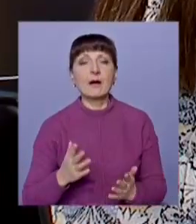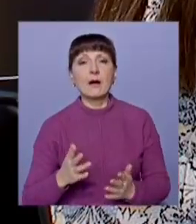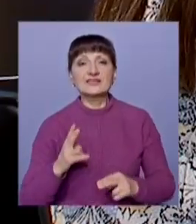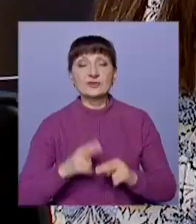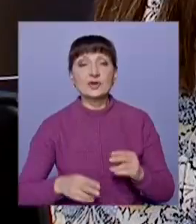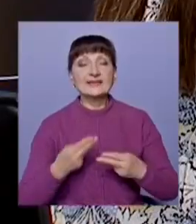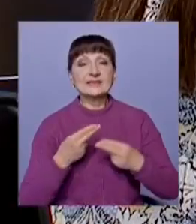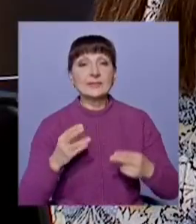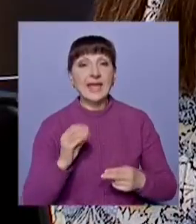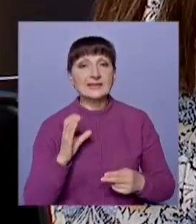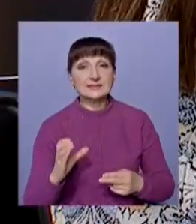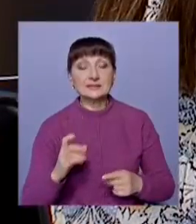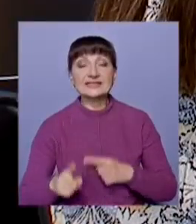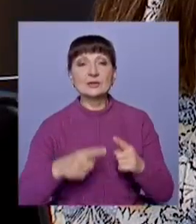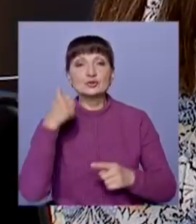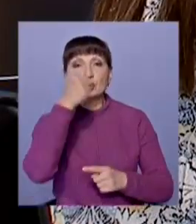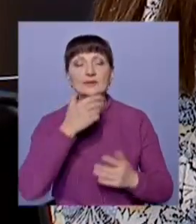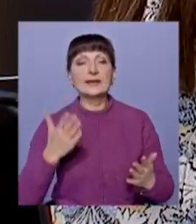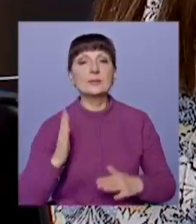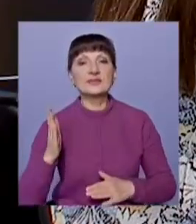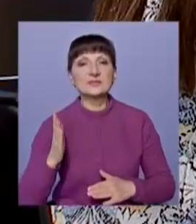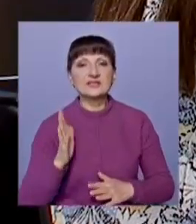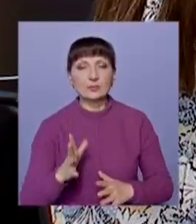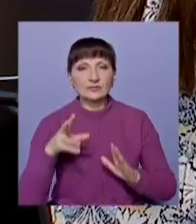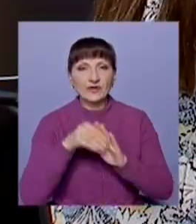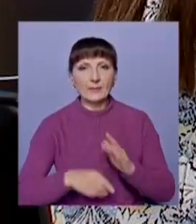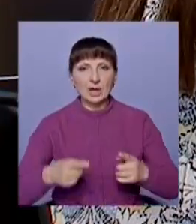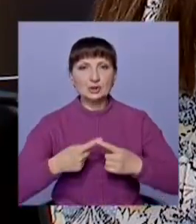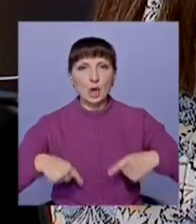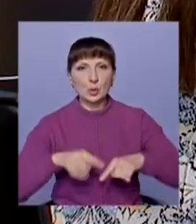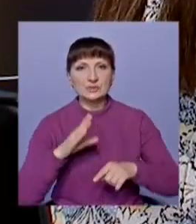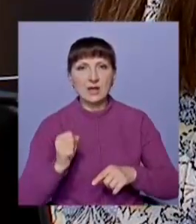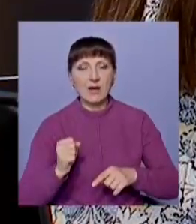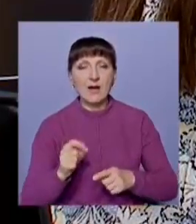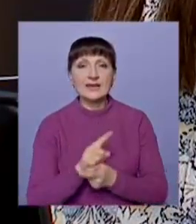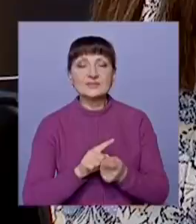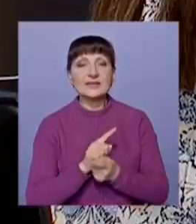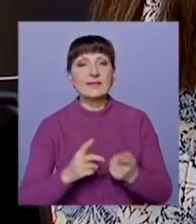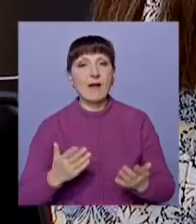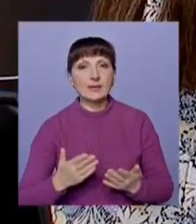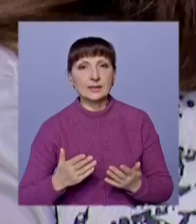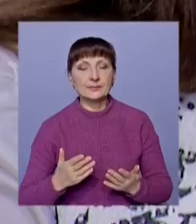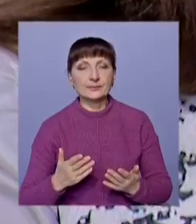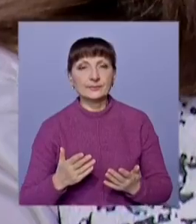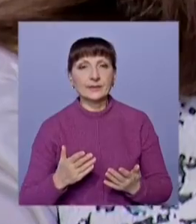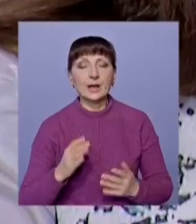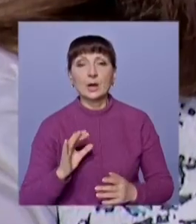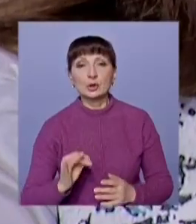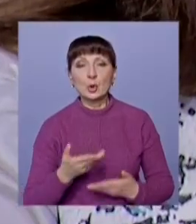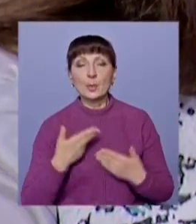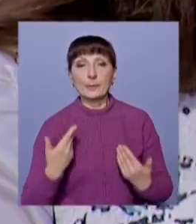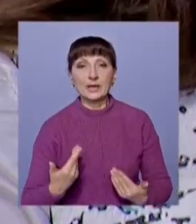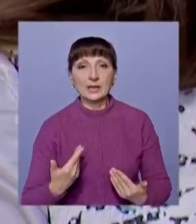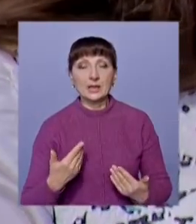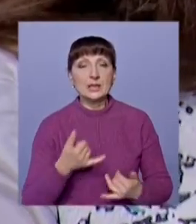ЕАЭС, на ваш взгляд, на следующий год какие перспективы ждут именно в рамках Союза? Как это все будет видоизменяться? Ну, сделать в том, что мы